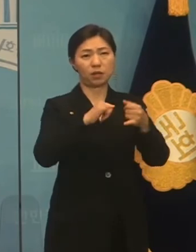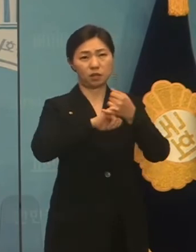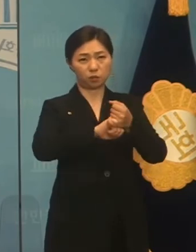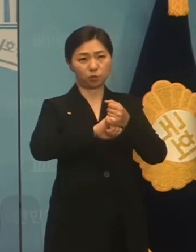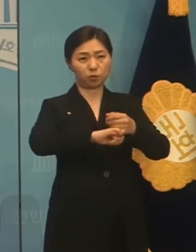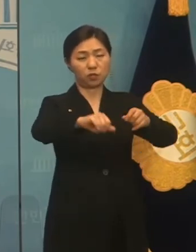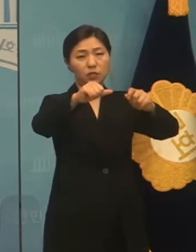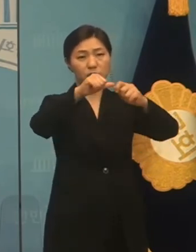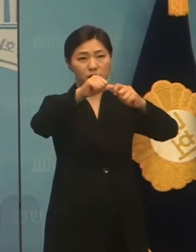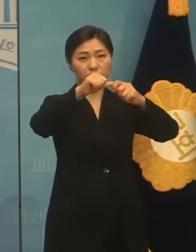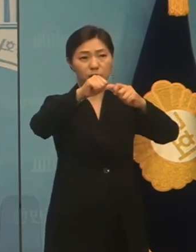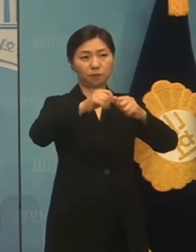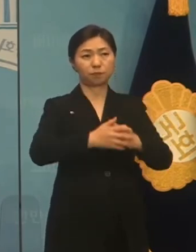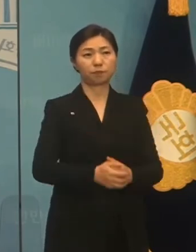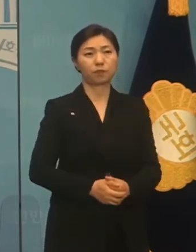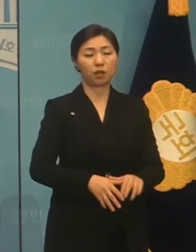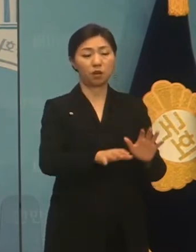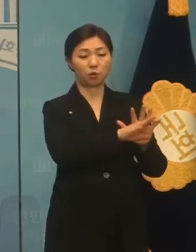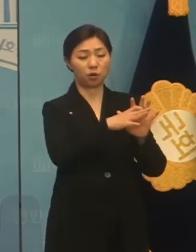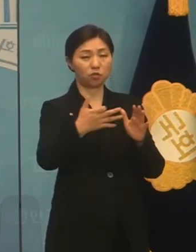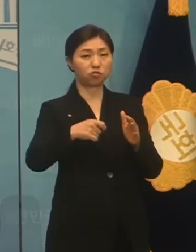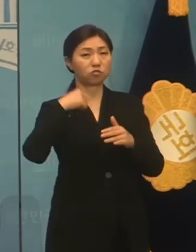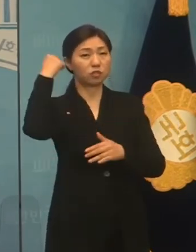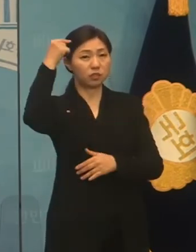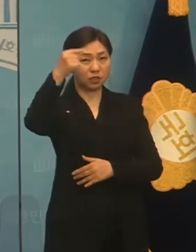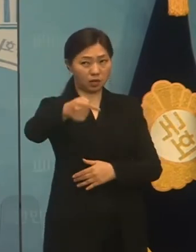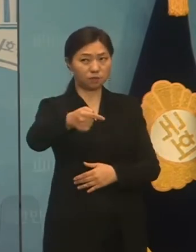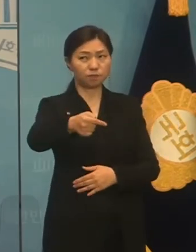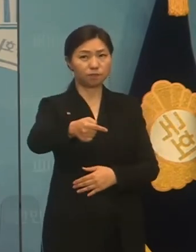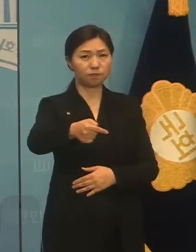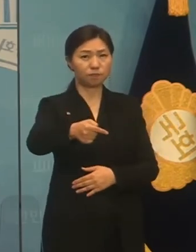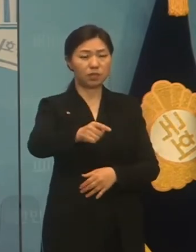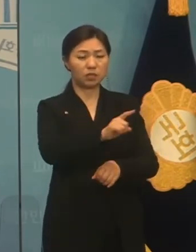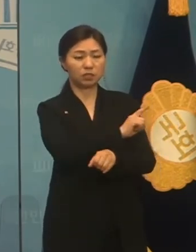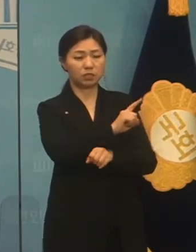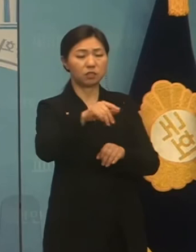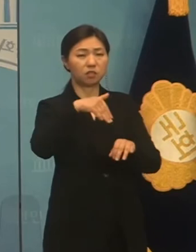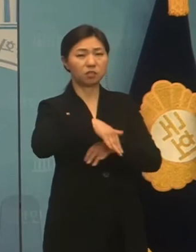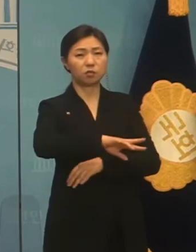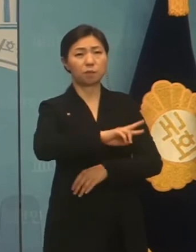다섯째, 포스트 코로나 시대 디지털 전환,